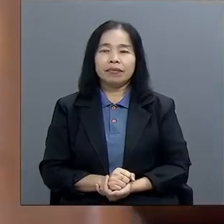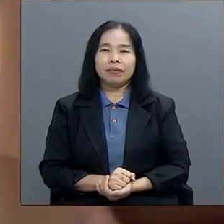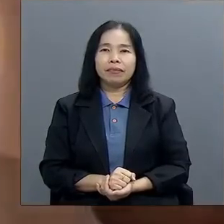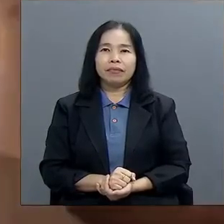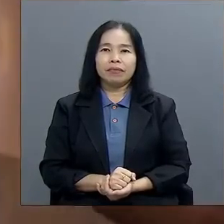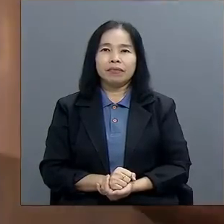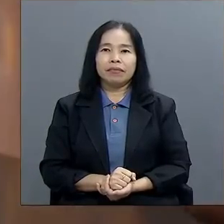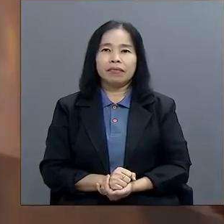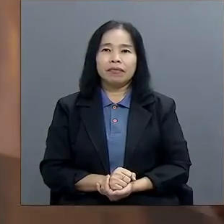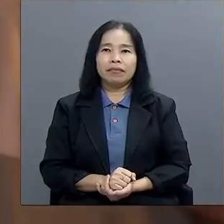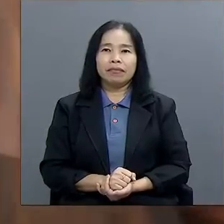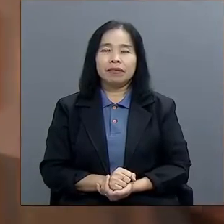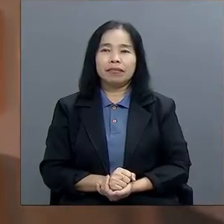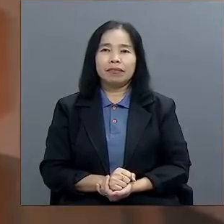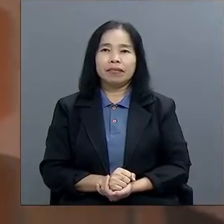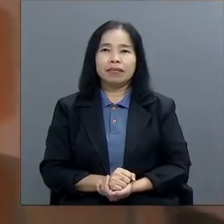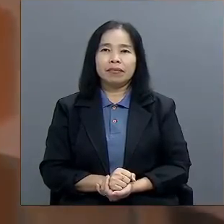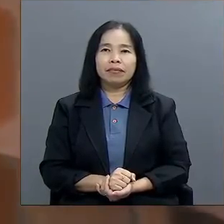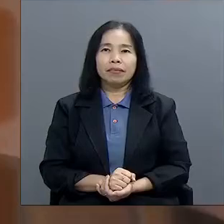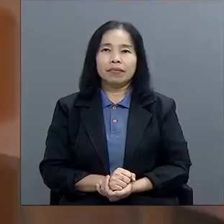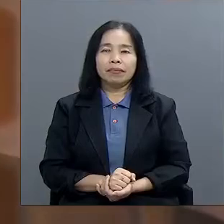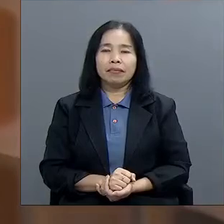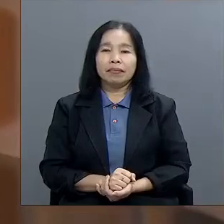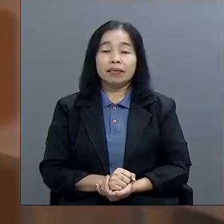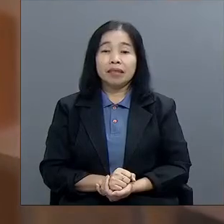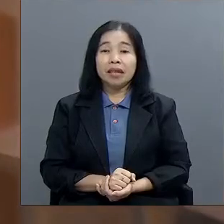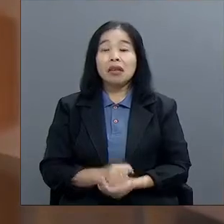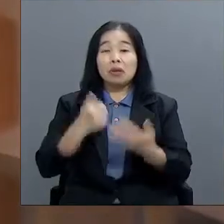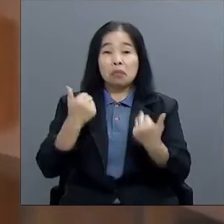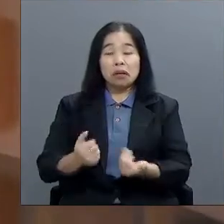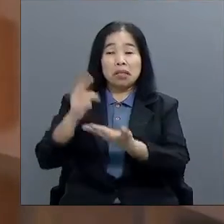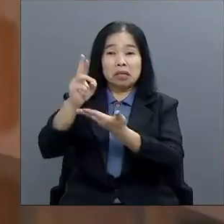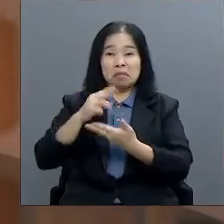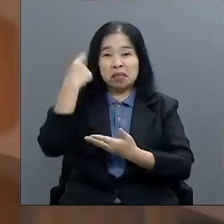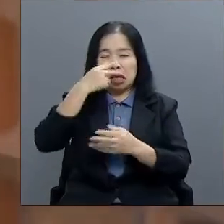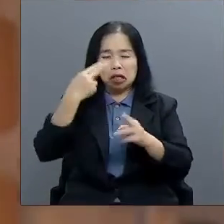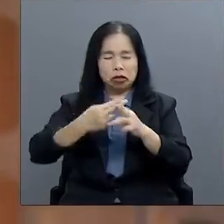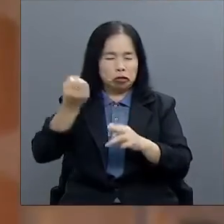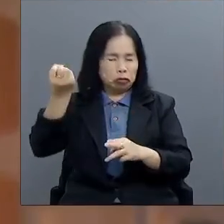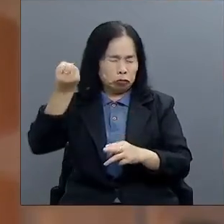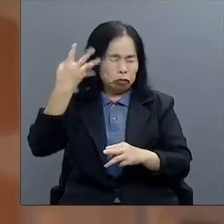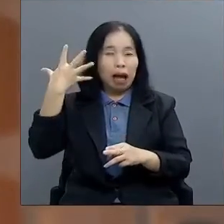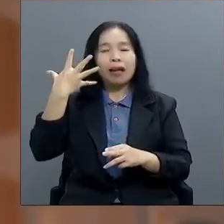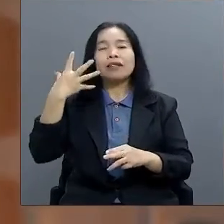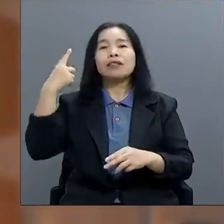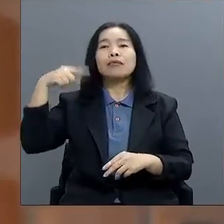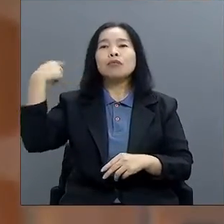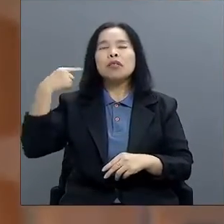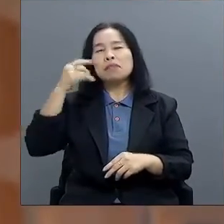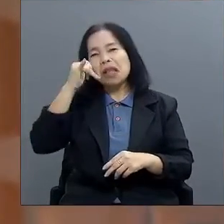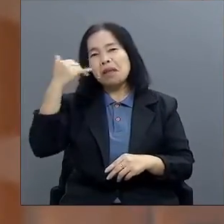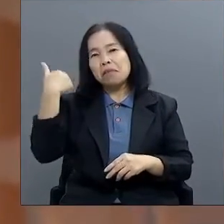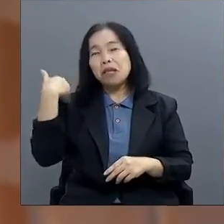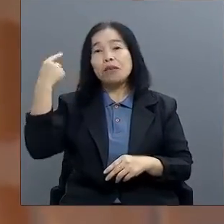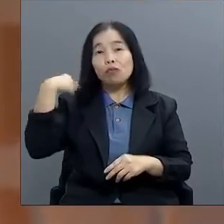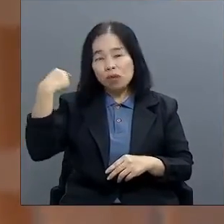Thank you HFPA โดยออสการ์ปีนี้ตัวเต็งคว้ารางวัลที่น่าจะมาพร้อมสุนทรพจน์แซ่บๆมีทั้งลอร่